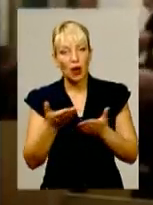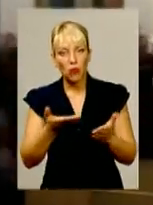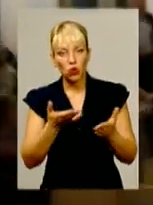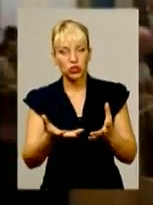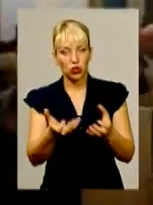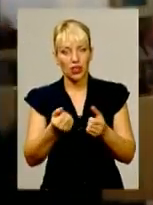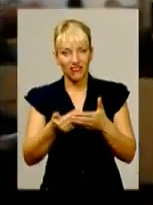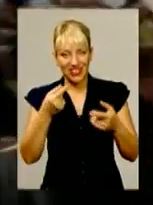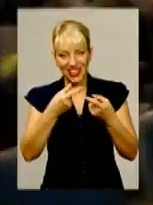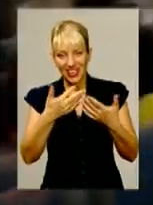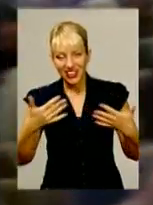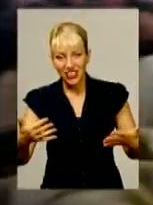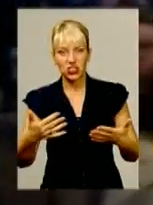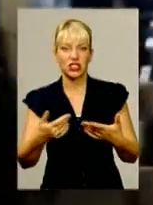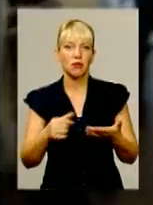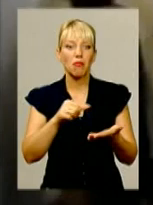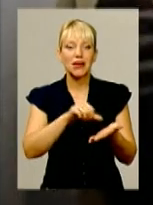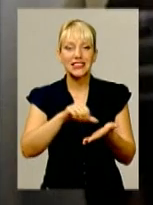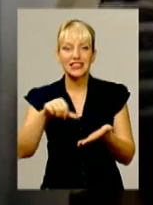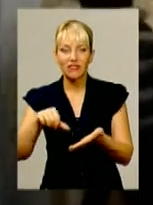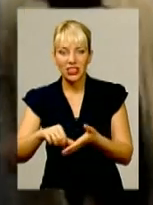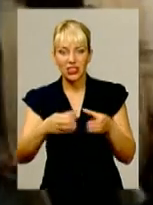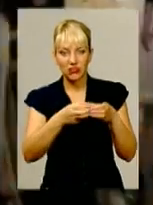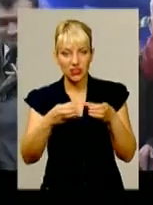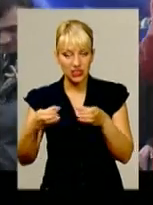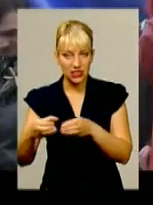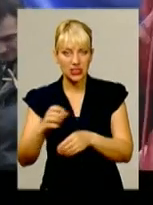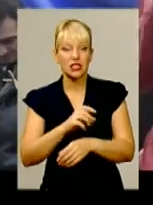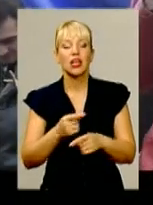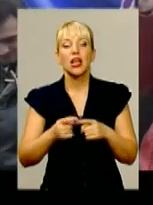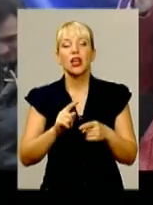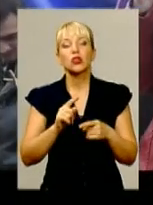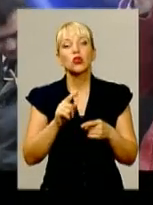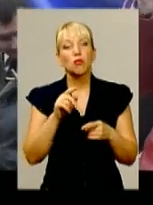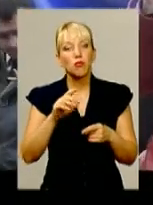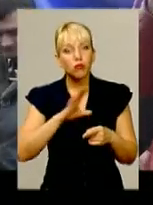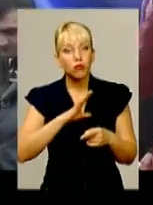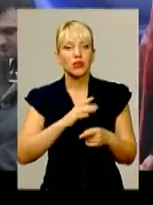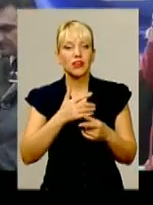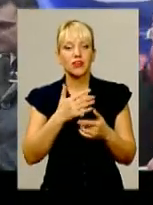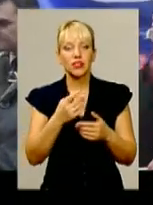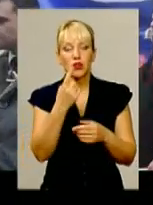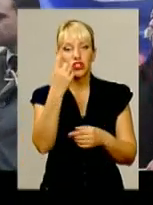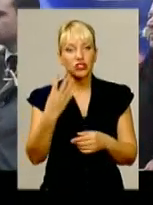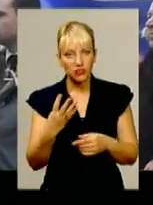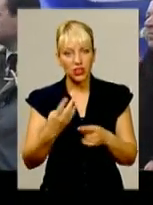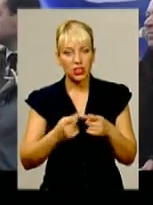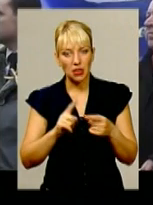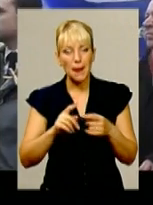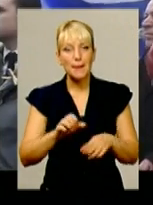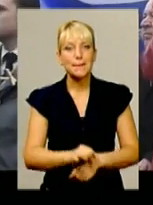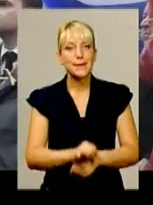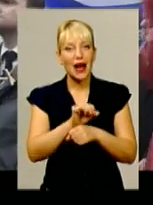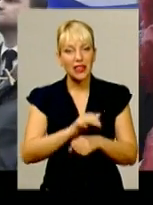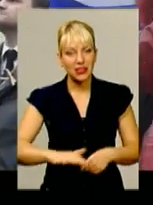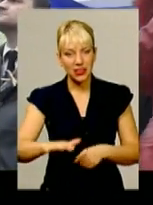щонайменше чверть представників Ради Майдану Хмельниччини. Воно й не дивно. Партії сватують громадських активістів, щоб підвищити рейтинг. А ті, в свою